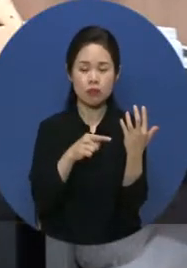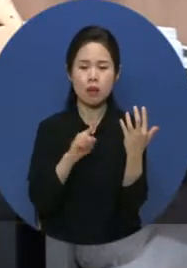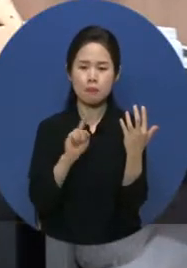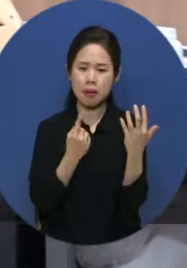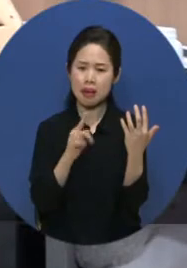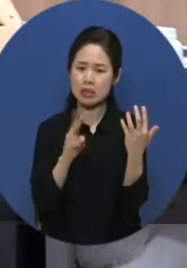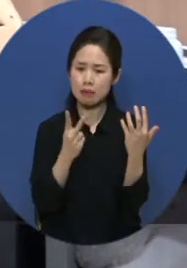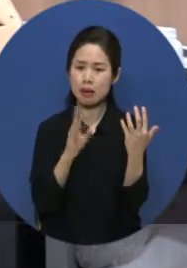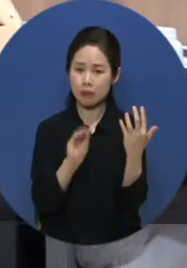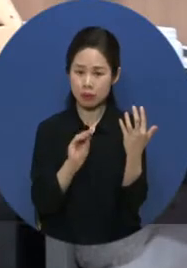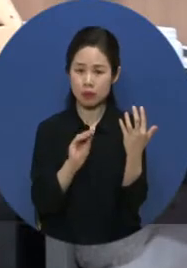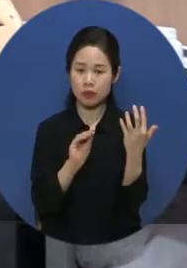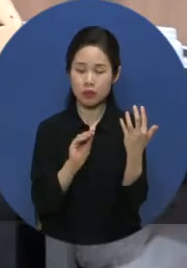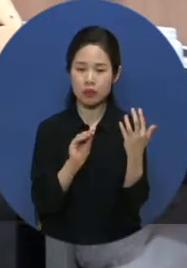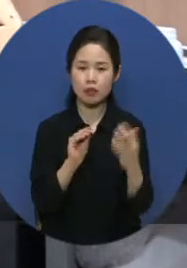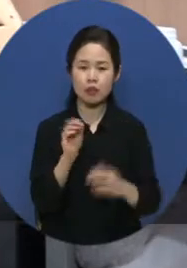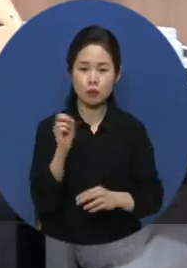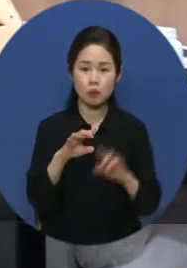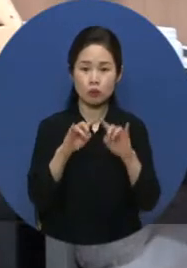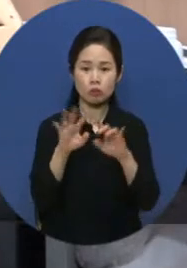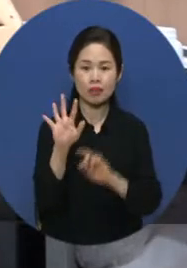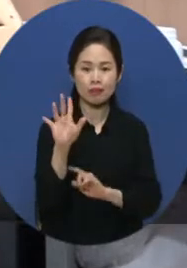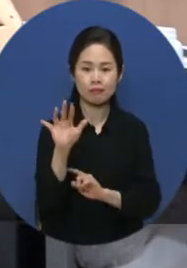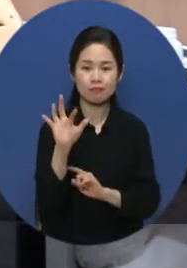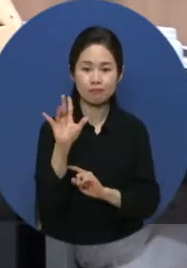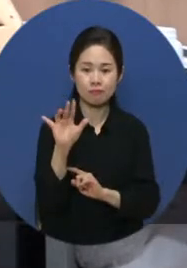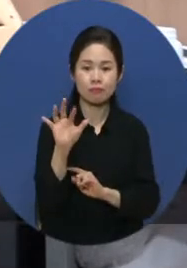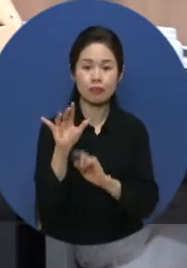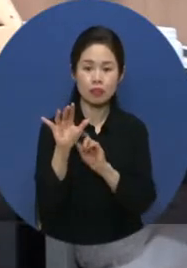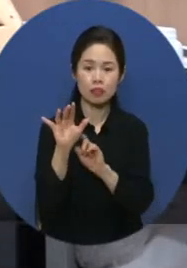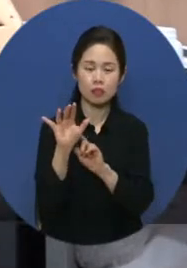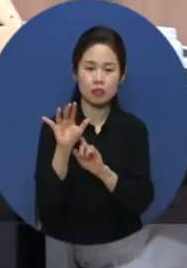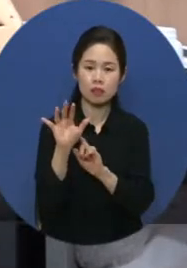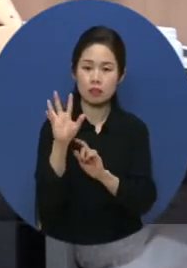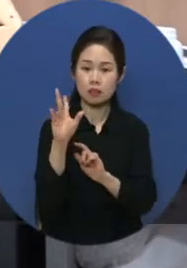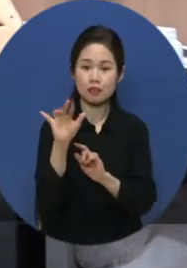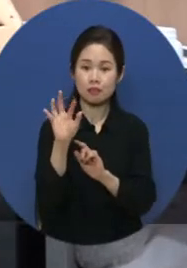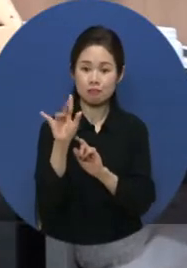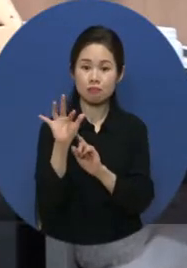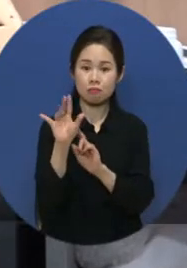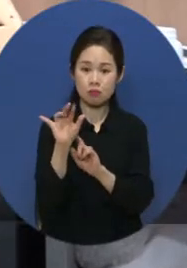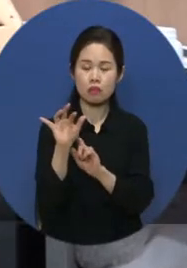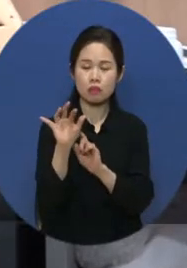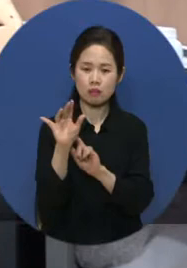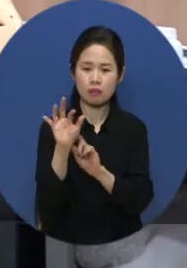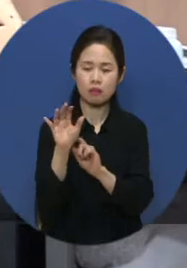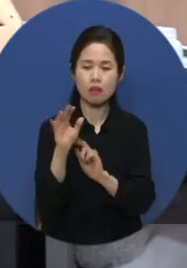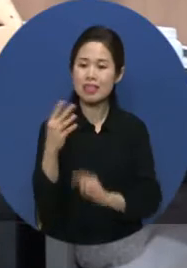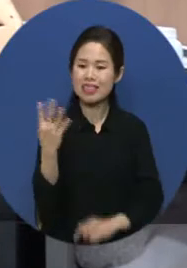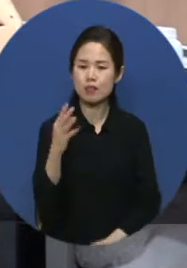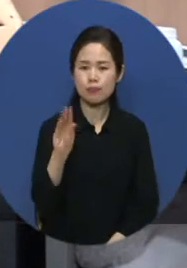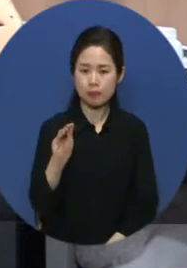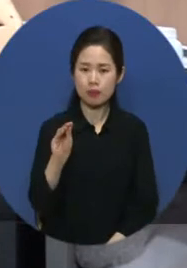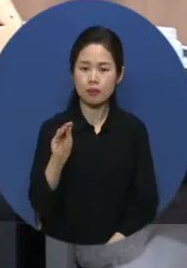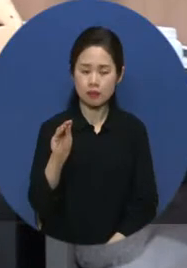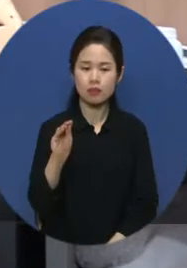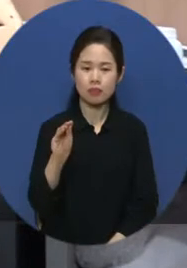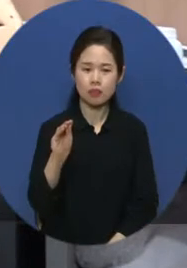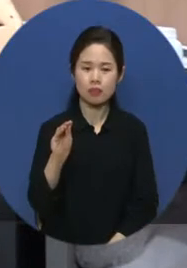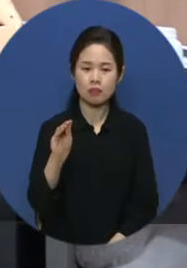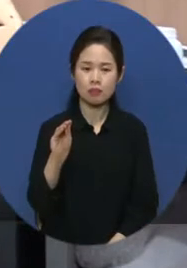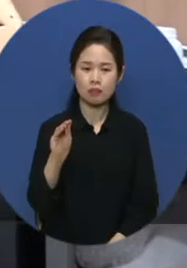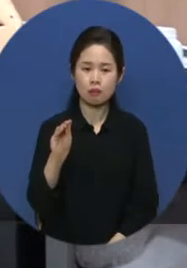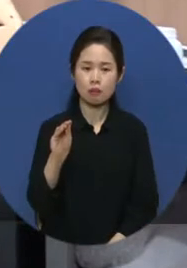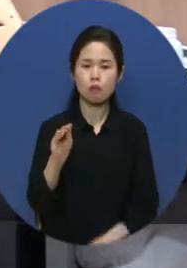원. 그리고 전자의수, 전동식 의수가 기존에는 움직이는 손 그것이 한 4천만 원 정도 하는 게